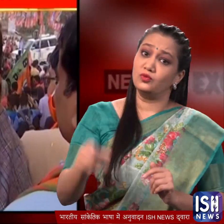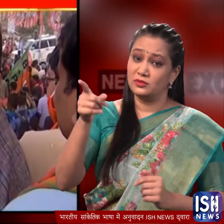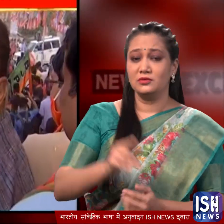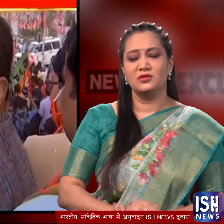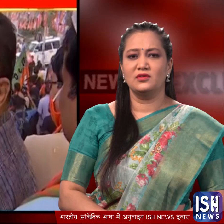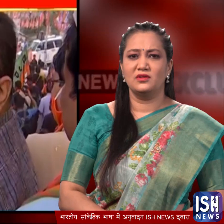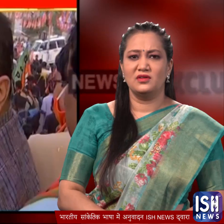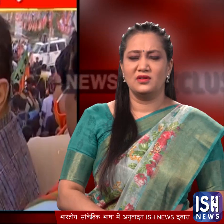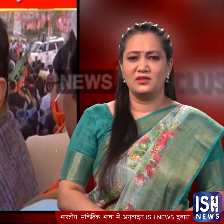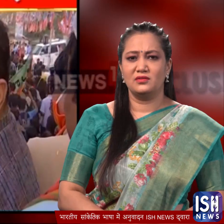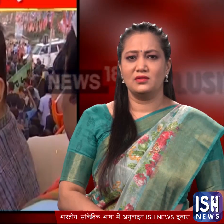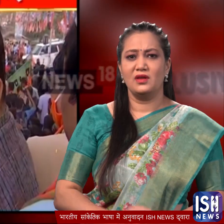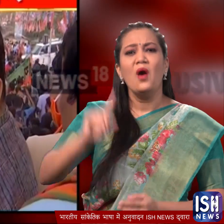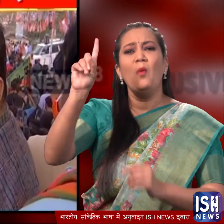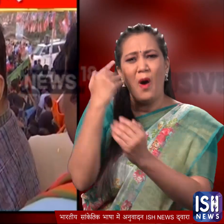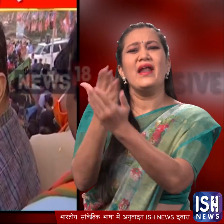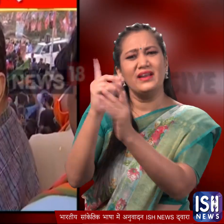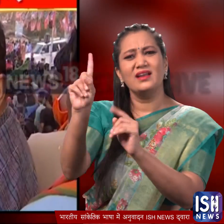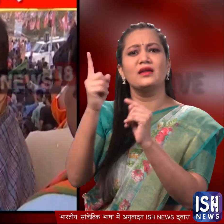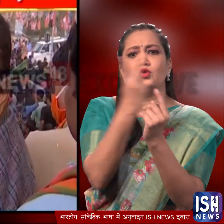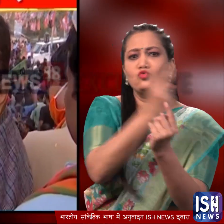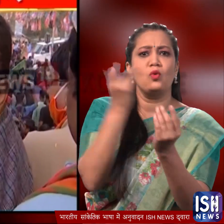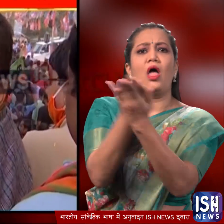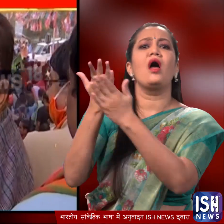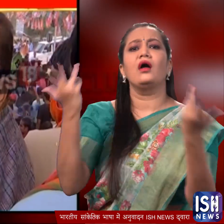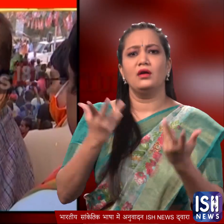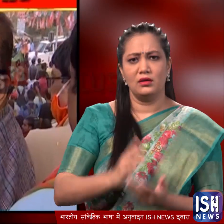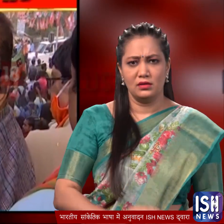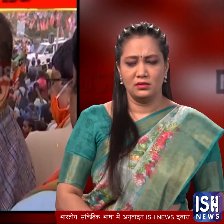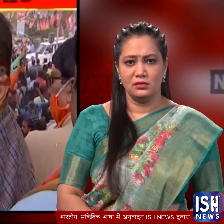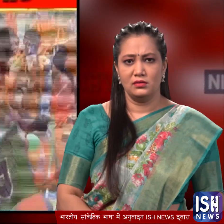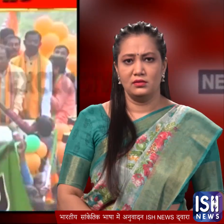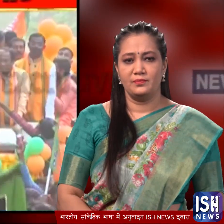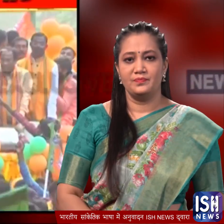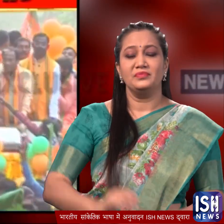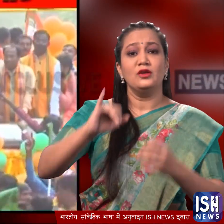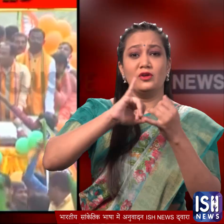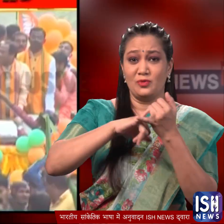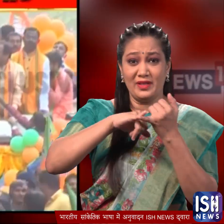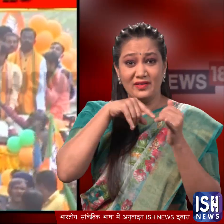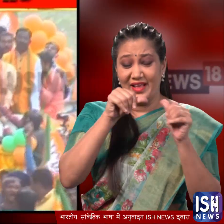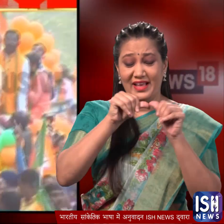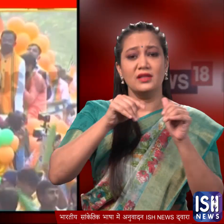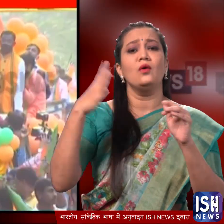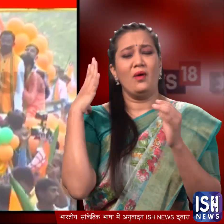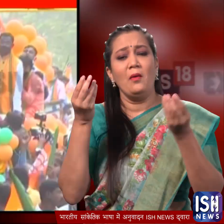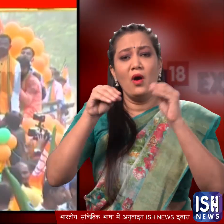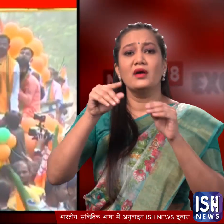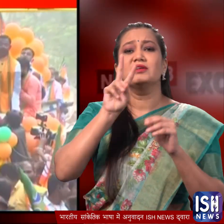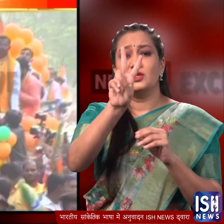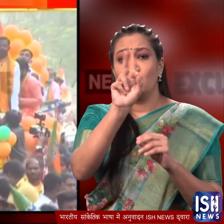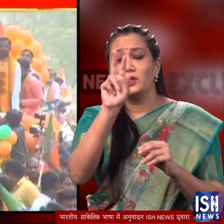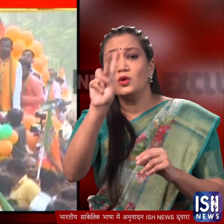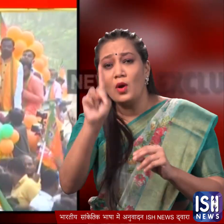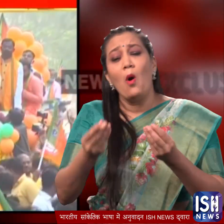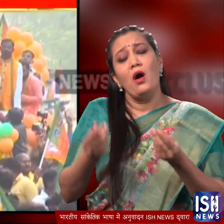उसको हराऊंगा, उसको उसकी एक सीट पर चुनाव लड़ना चाहिए। शुवेंदु यही नहीं रुके, बल्कि उन्होंने